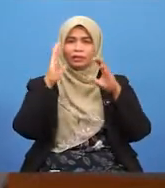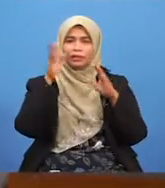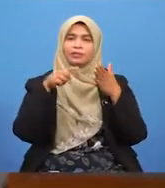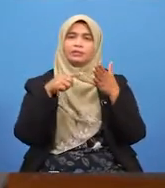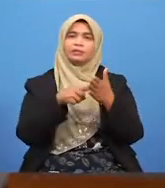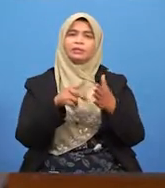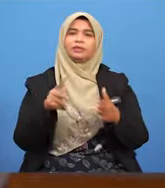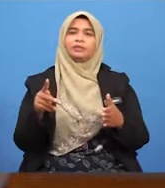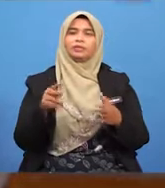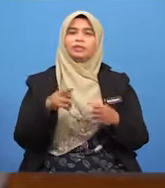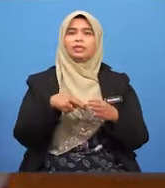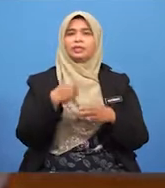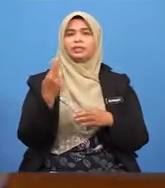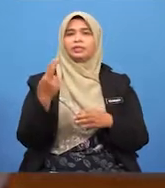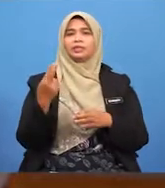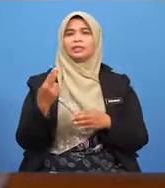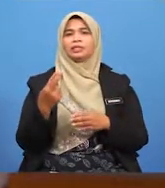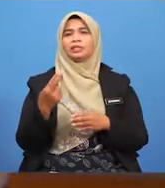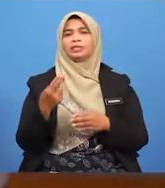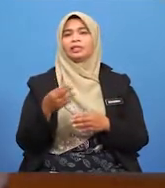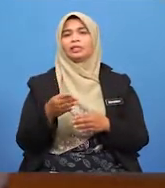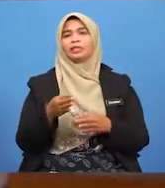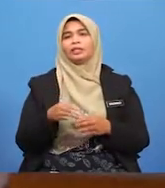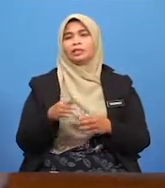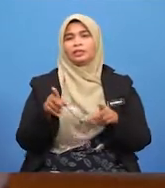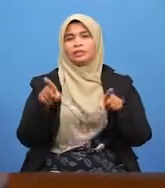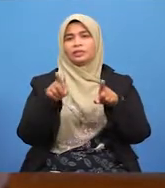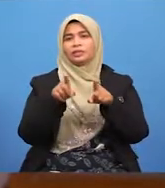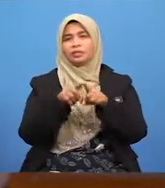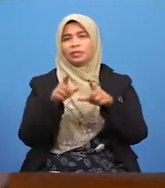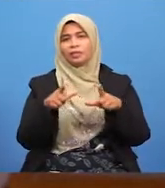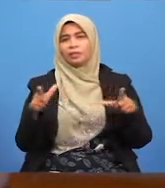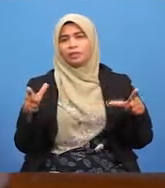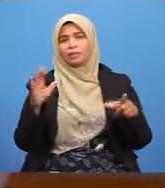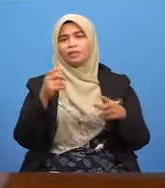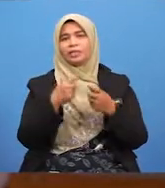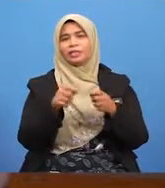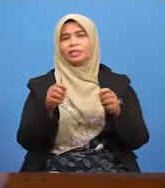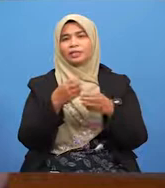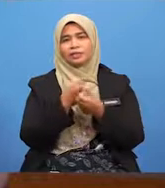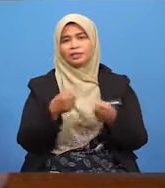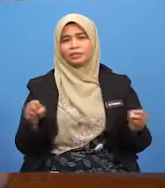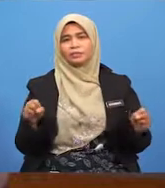tunjukkan hasil belah kripik sama lebah yang telah siap